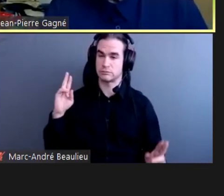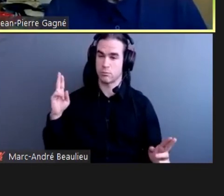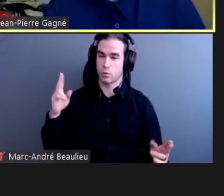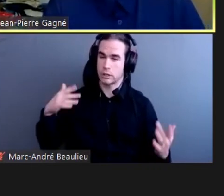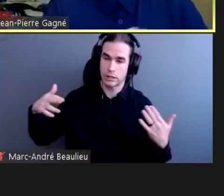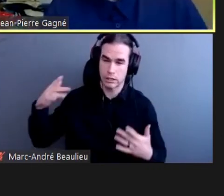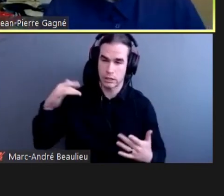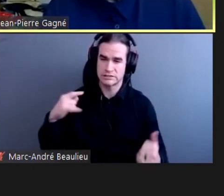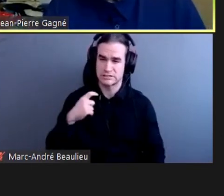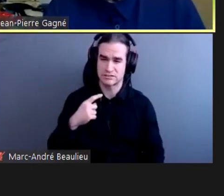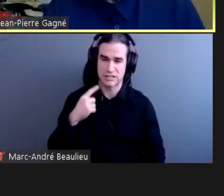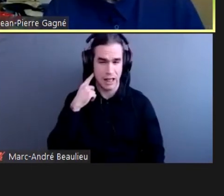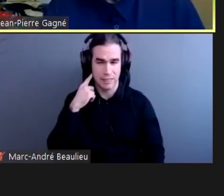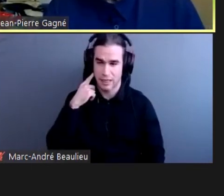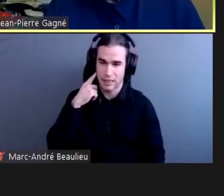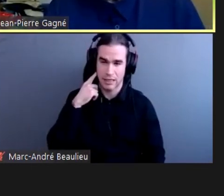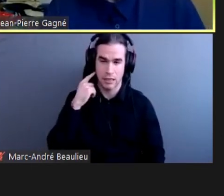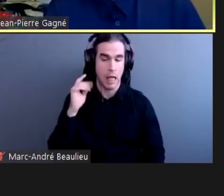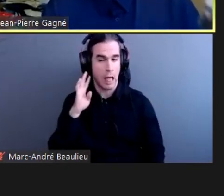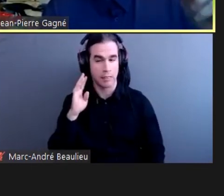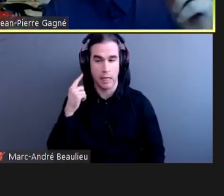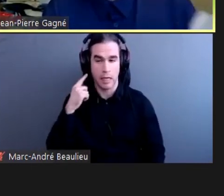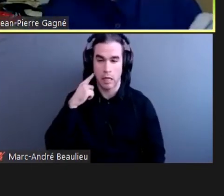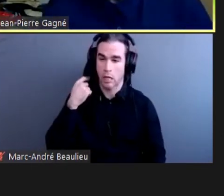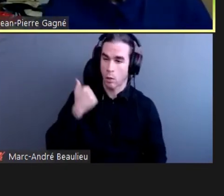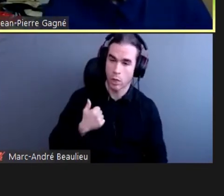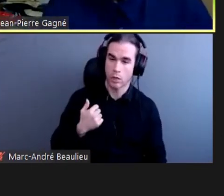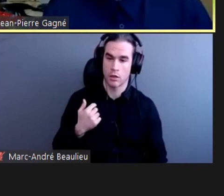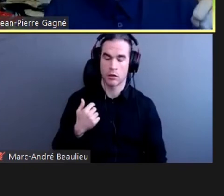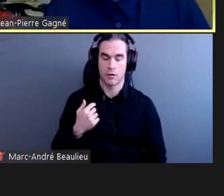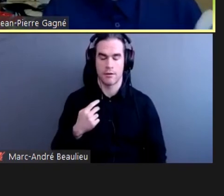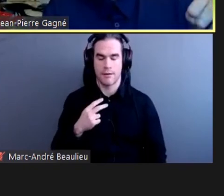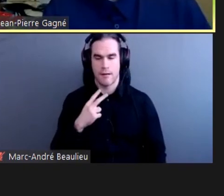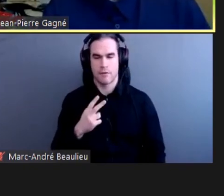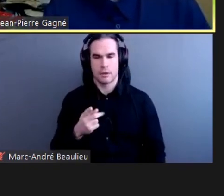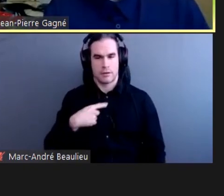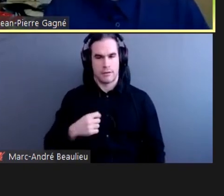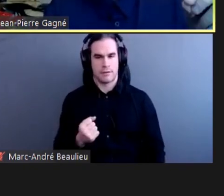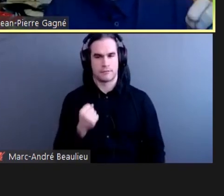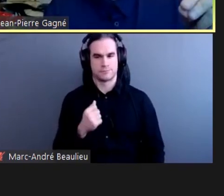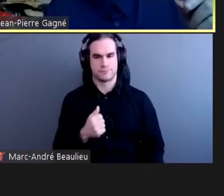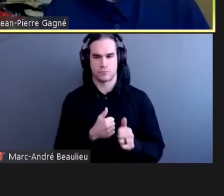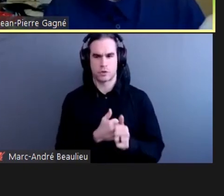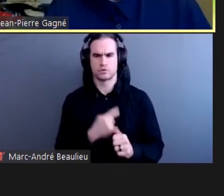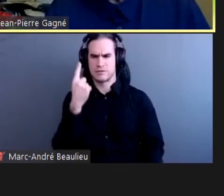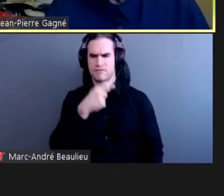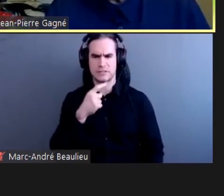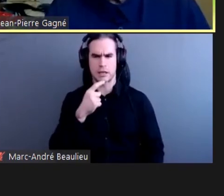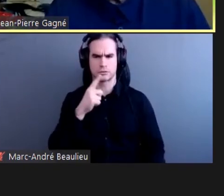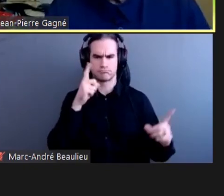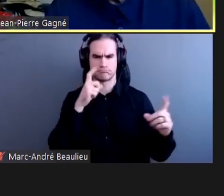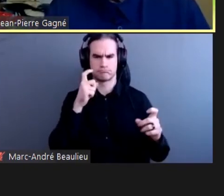de la difficulté à entendre, peu importe si on a une déficience auditive ou non, on se fie beaucoup sur l'information qu'il y a sur le visage